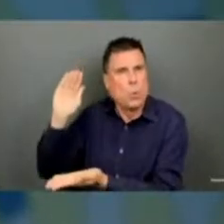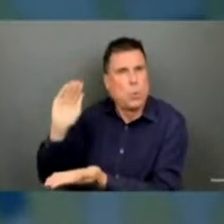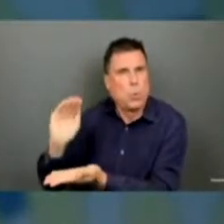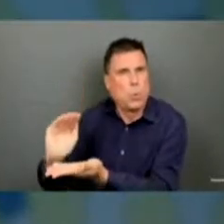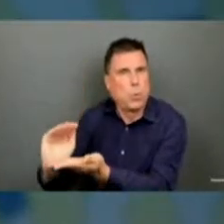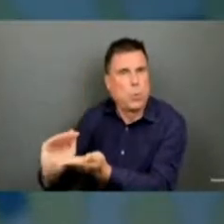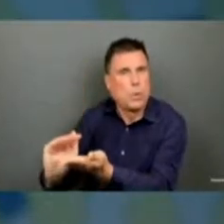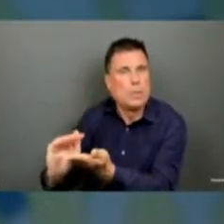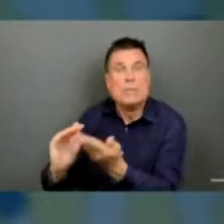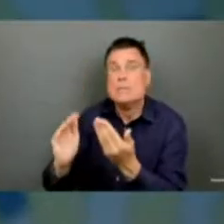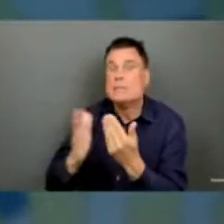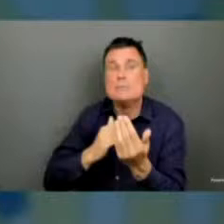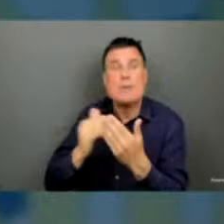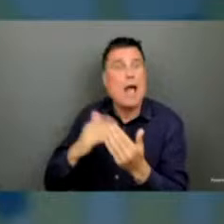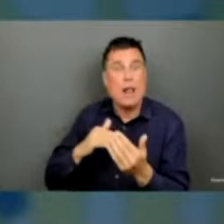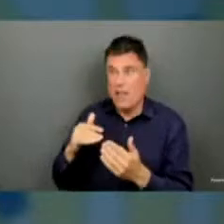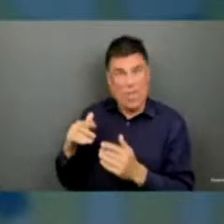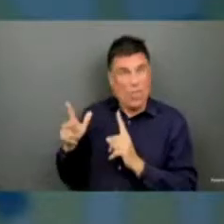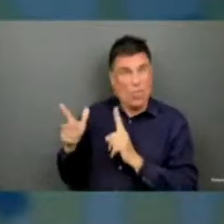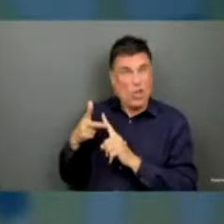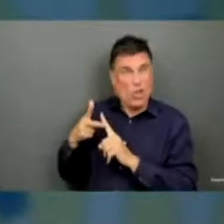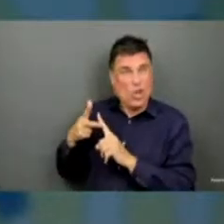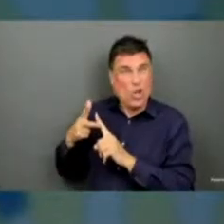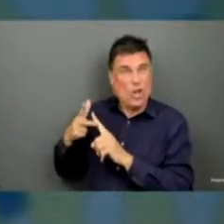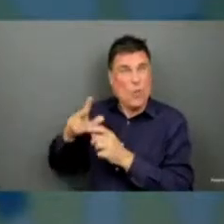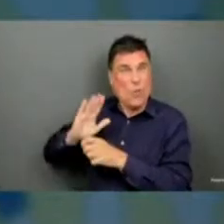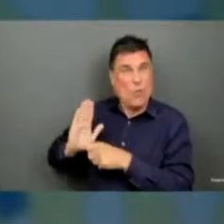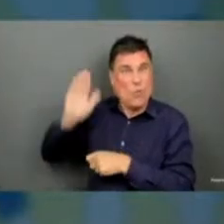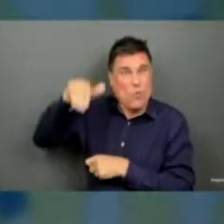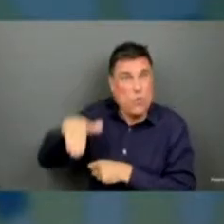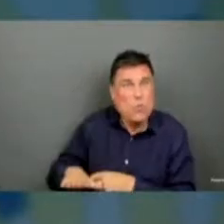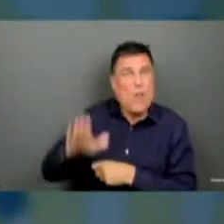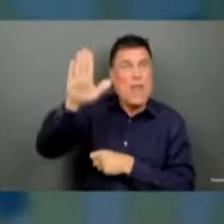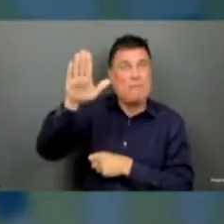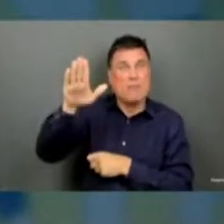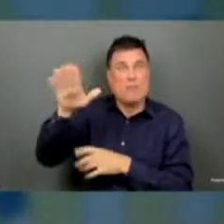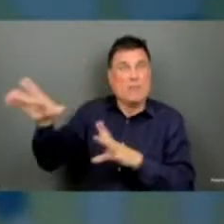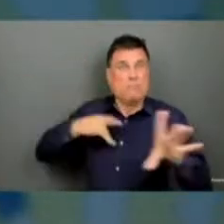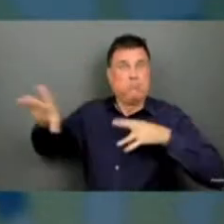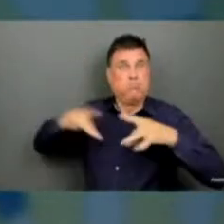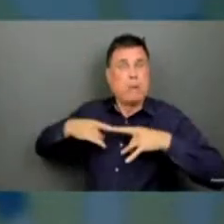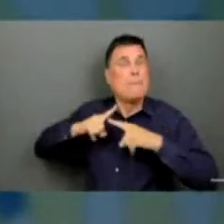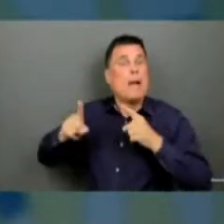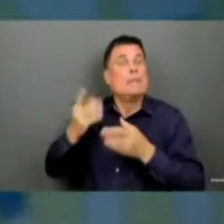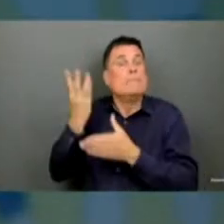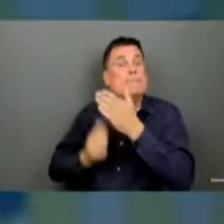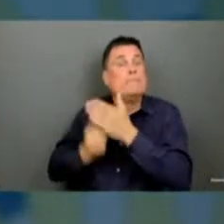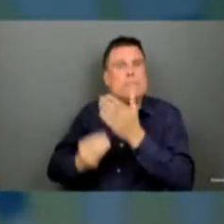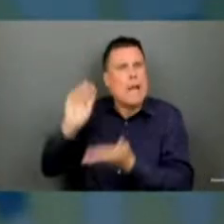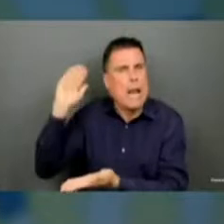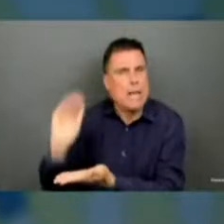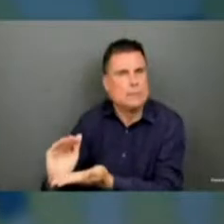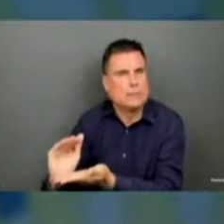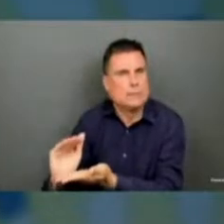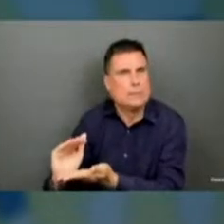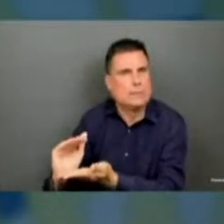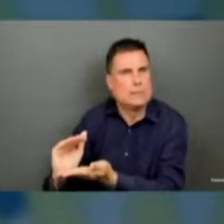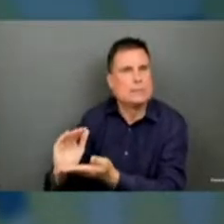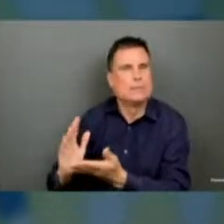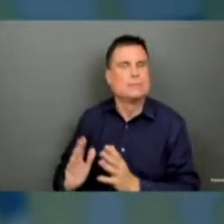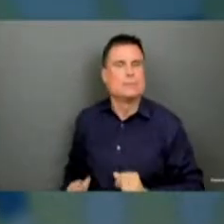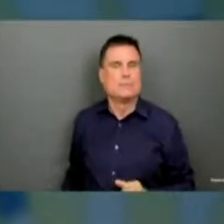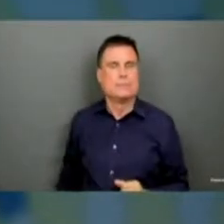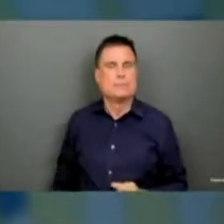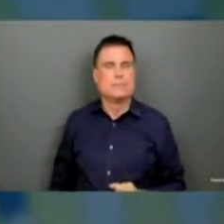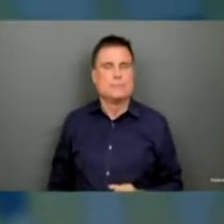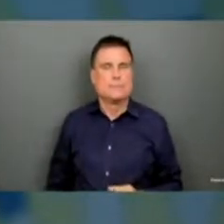of people BC 省民是这样BC 省民的数字我不是很清楚但是 能够打